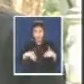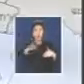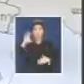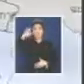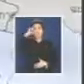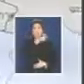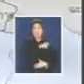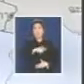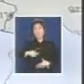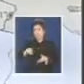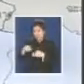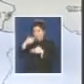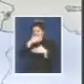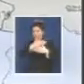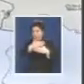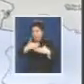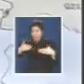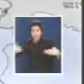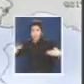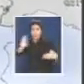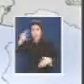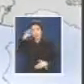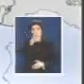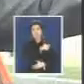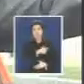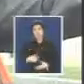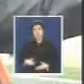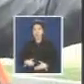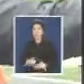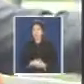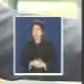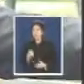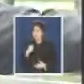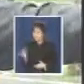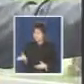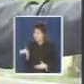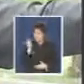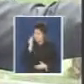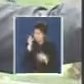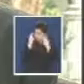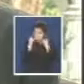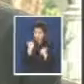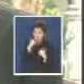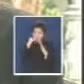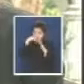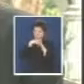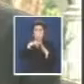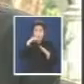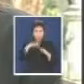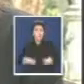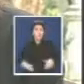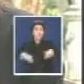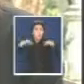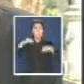แล้วก็รวมถึงประตูระบายน้ำจุฬาลงกรณ์ค ่ ะ ก็แสดงว่าถ้าฟังท่านนายกเนี่ยแสดงว่าถ้าน้ำมาเนี่ยยังไงก็ต้องมีท่วมบ้าง